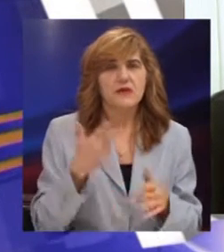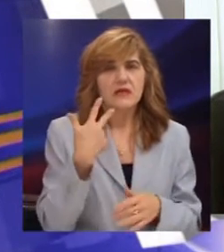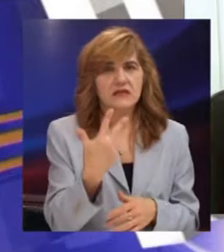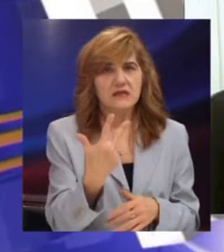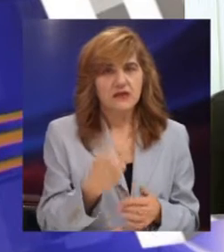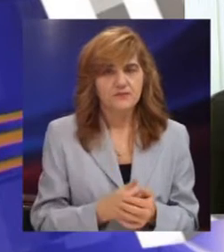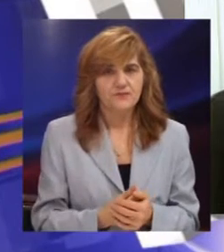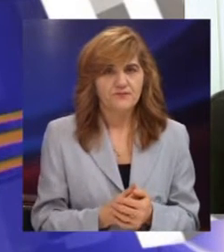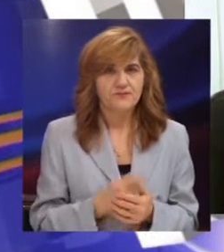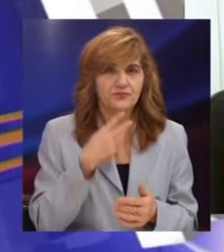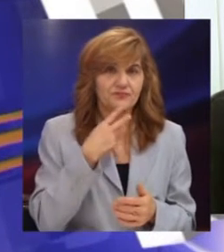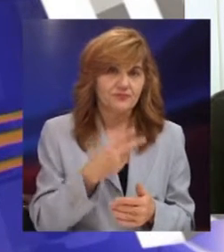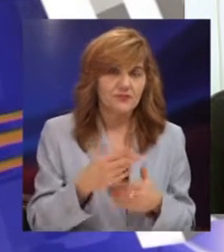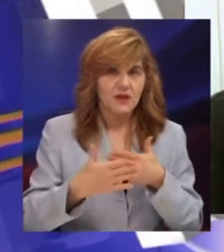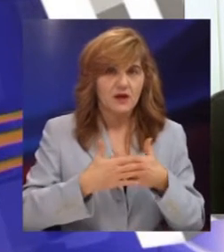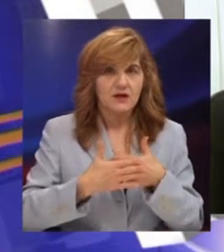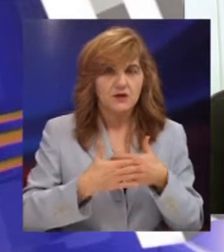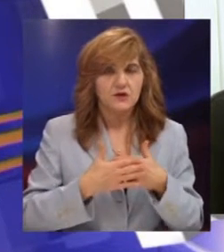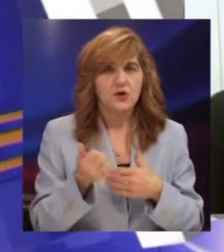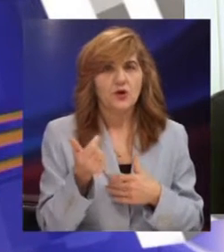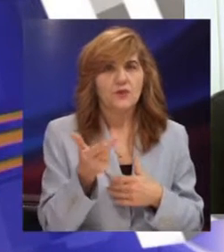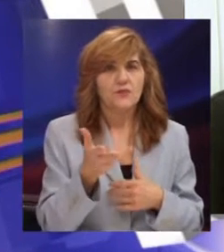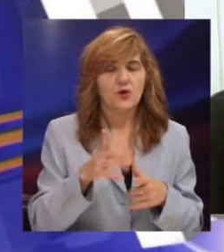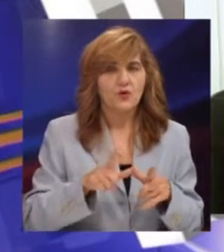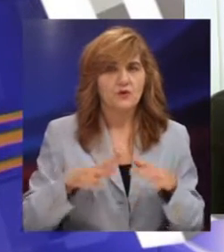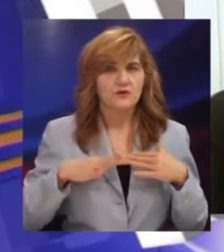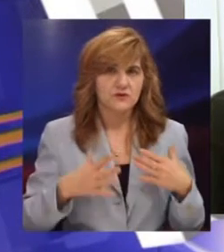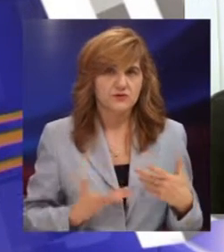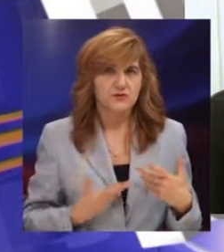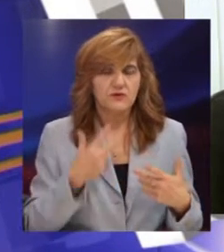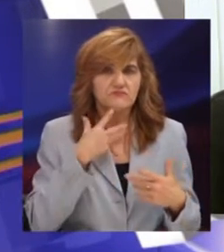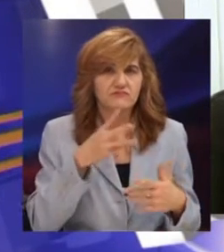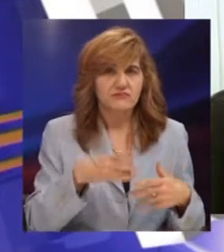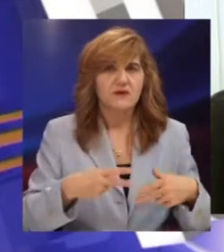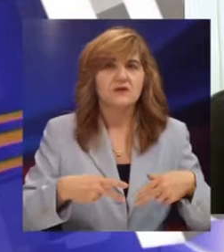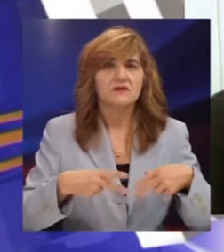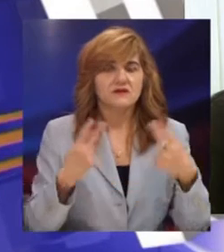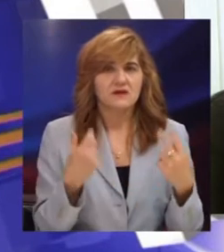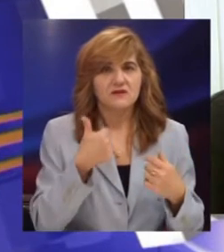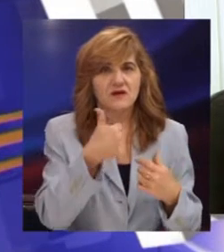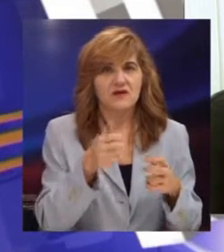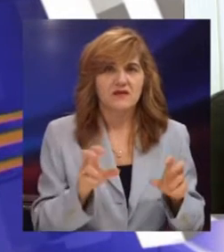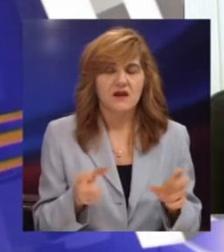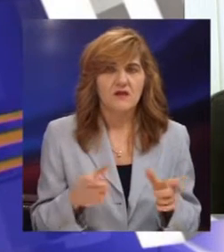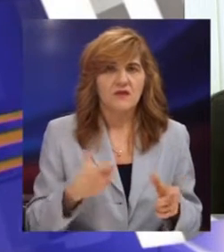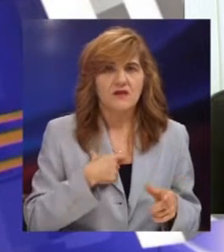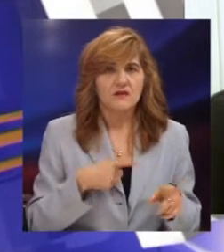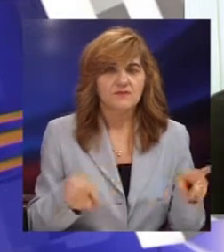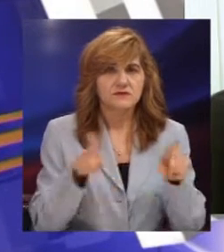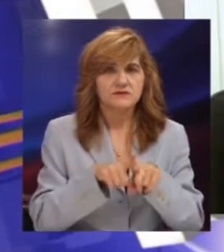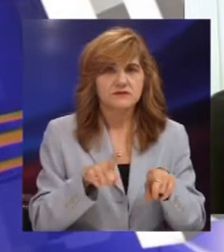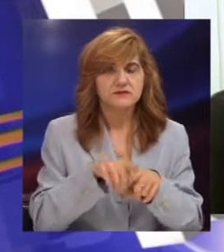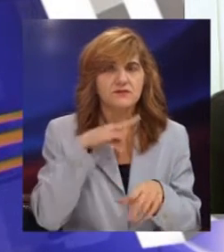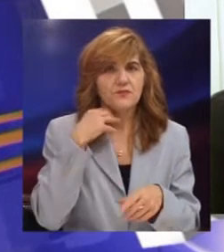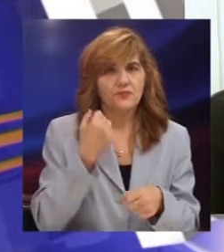imate najmanje tri. Ali gledajući sa druge strane koliki je broj žena koje treba pregledati, onda je nama i dalje jasno da sa jednim aparatom to